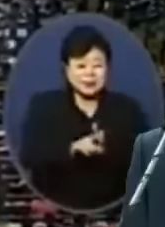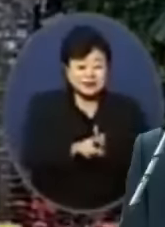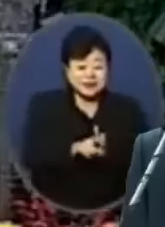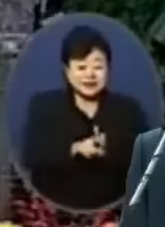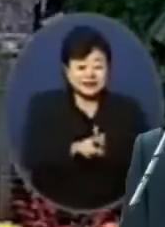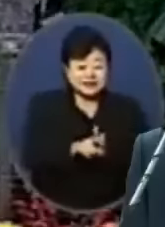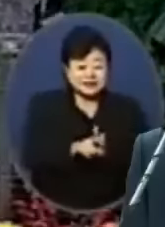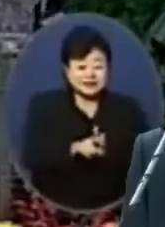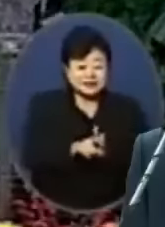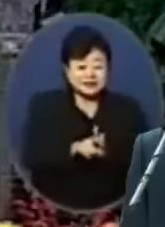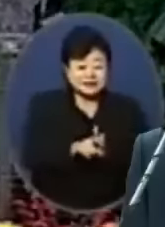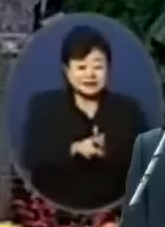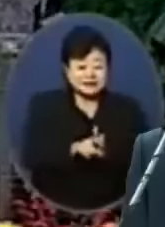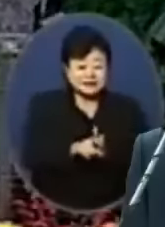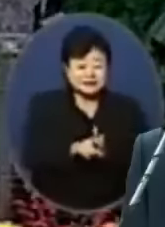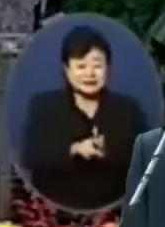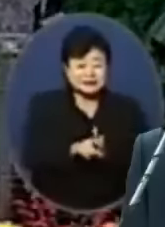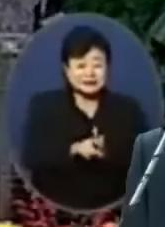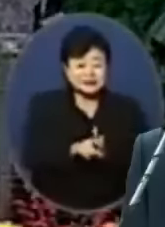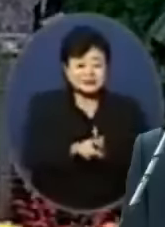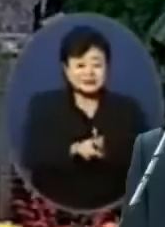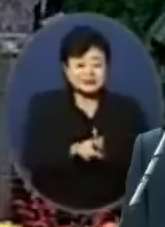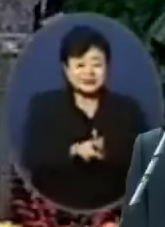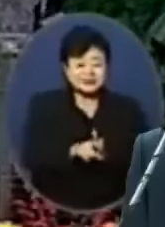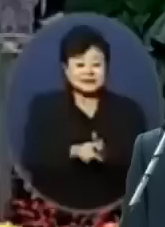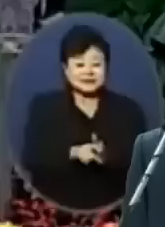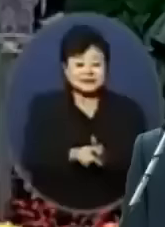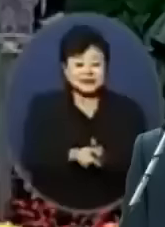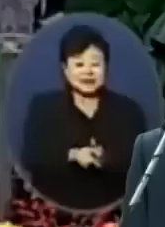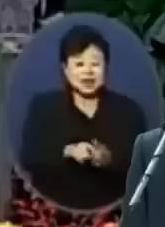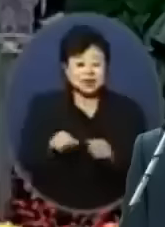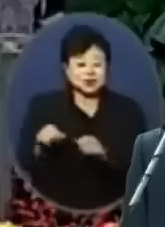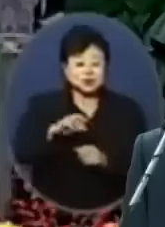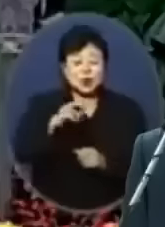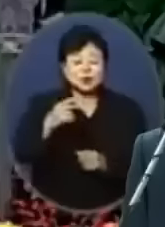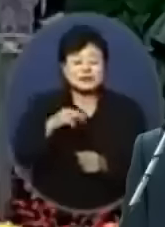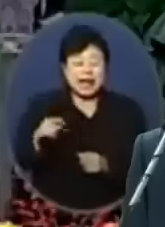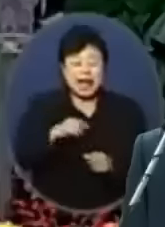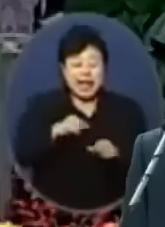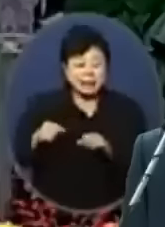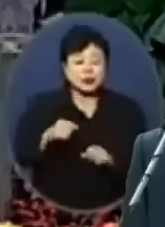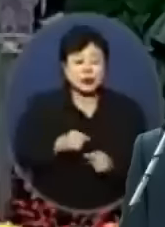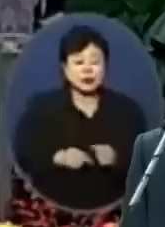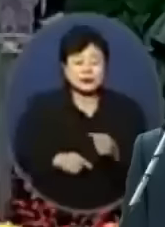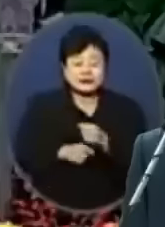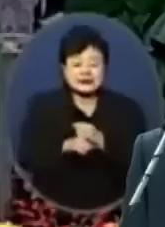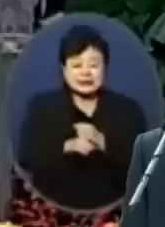것은 그 단어가 보면 명사가 아니고 동사입니다. 행동하는